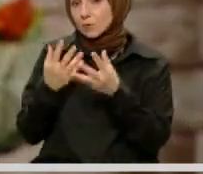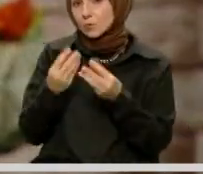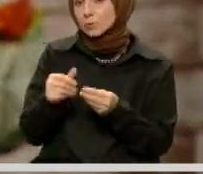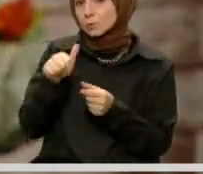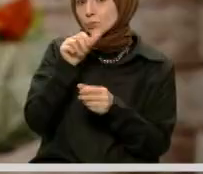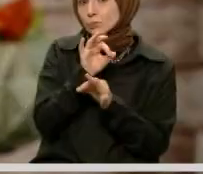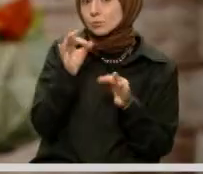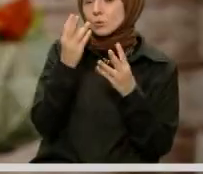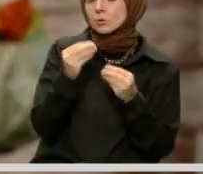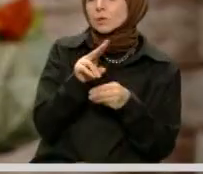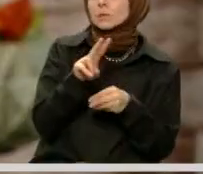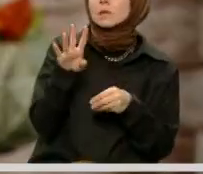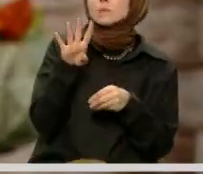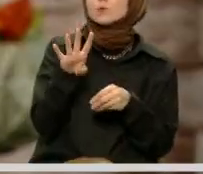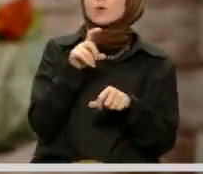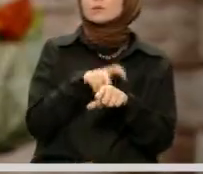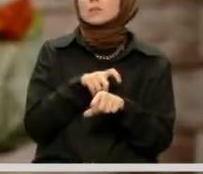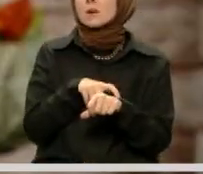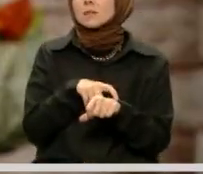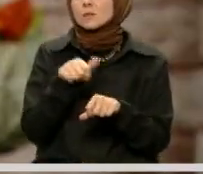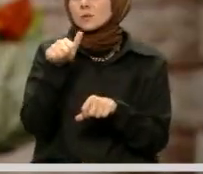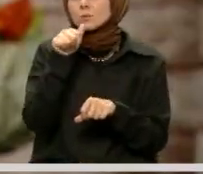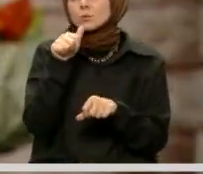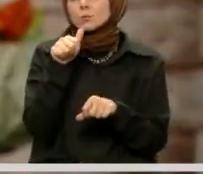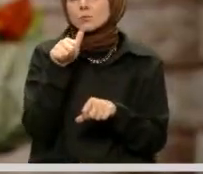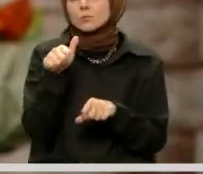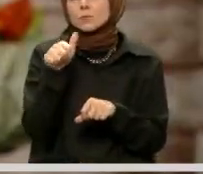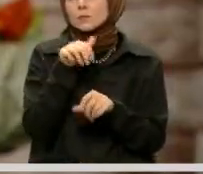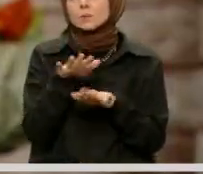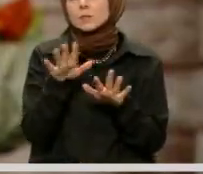der. Onu sevmediği için mi? Veya cezalandırmak istediği için mi? Hayır.